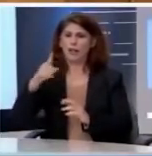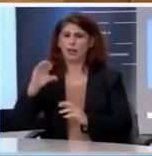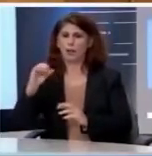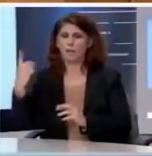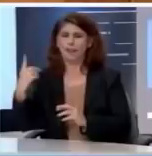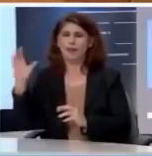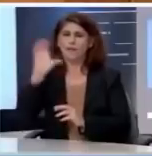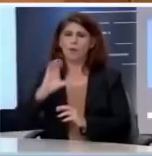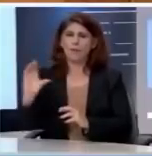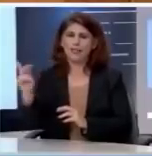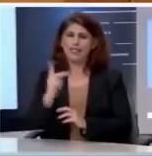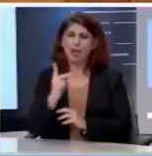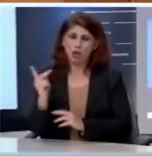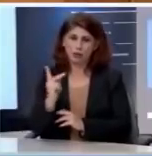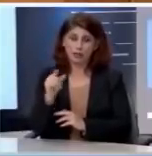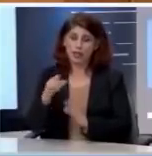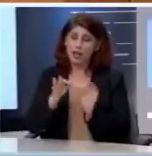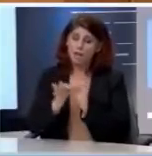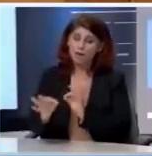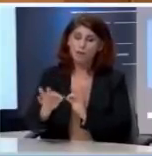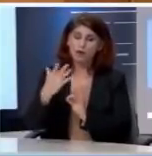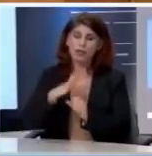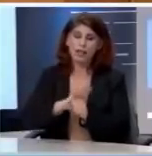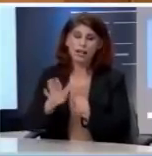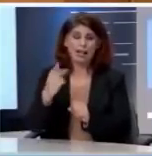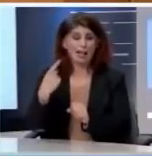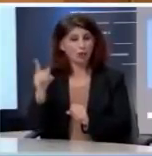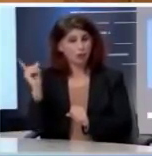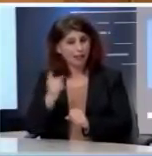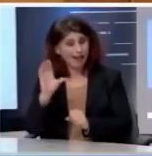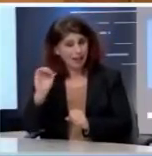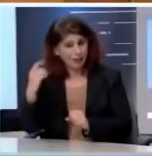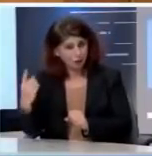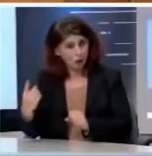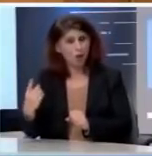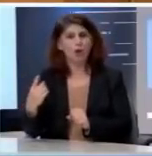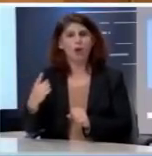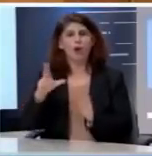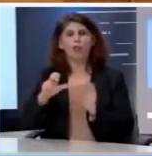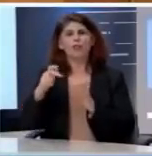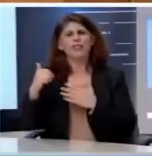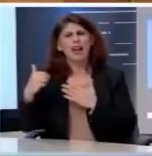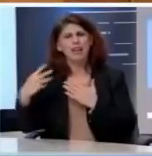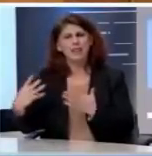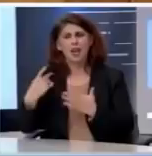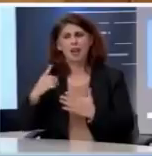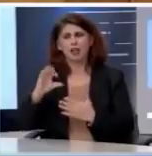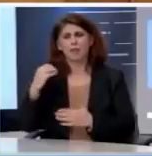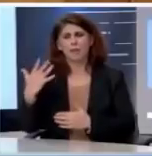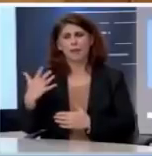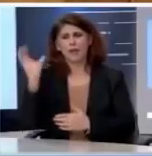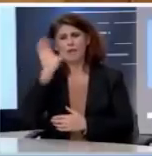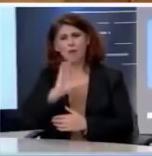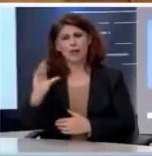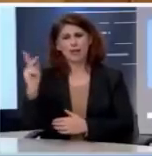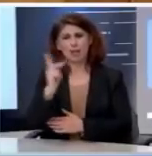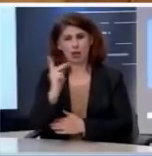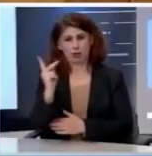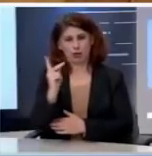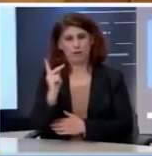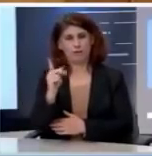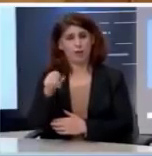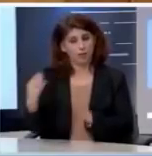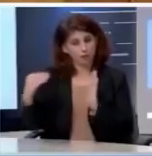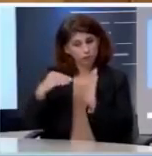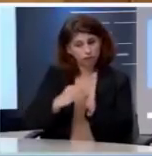Οικονομικής Κοινότητας, και να εφαρμόσει πλήρως την οδηγία 89-105 της Ευρωπαϊκής Οικονομικής Κοινότητας.